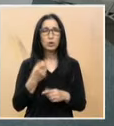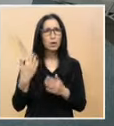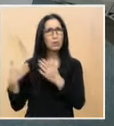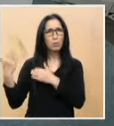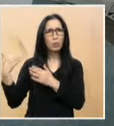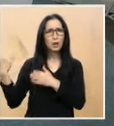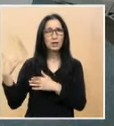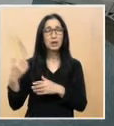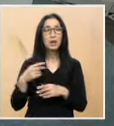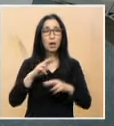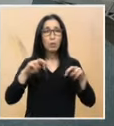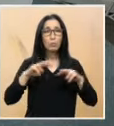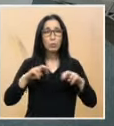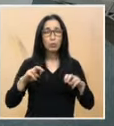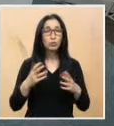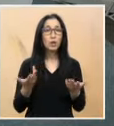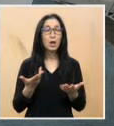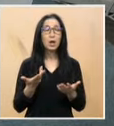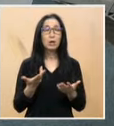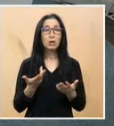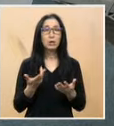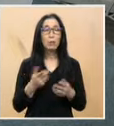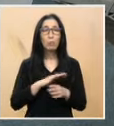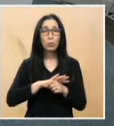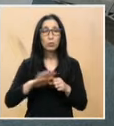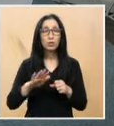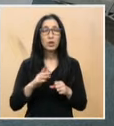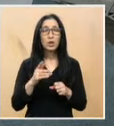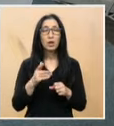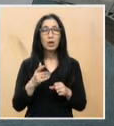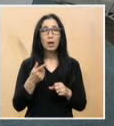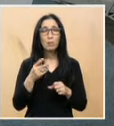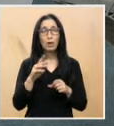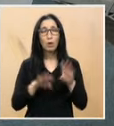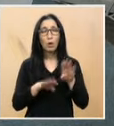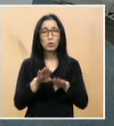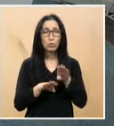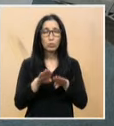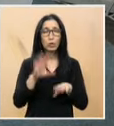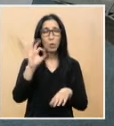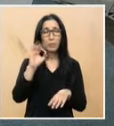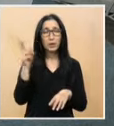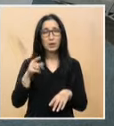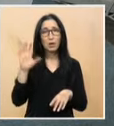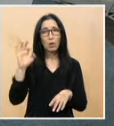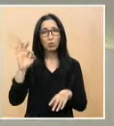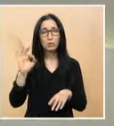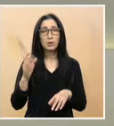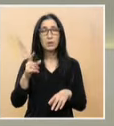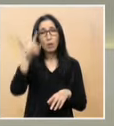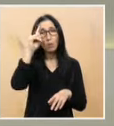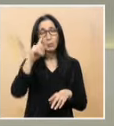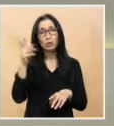и доста по-назад, бих казала, проучих. Оказва се, че почти е било съотношението 50 на 50 обучение на